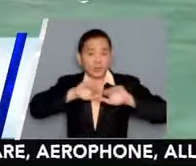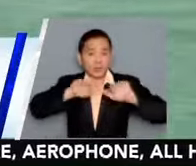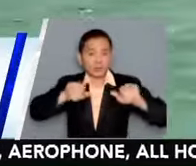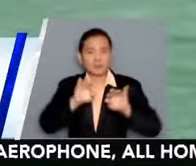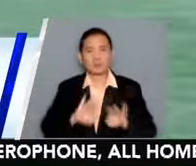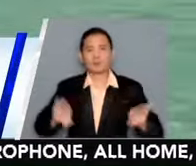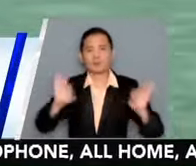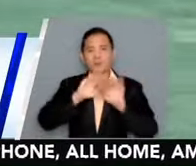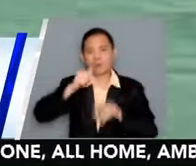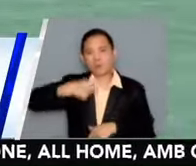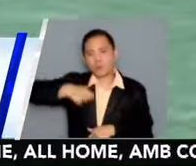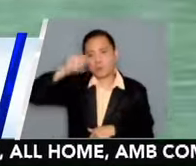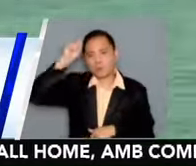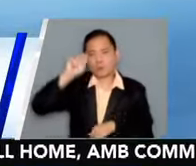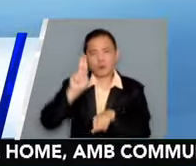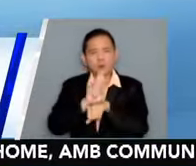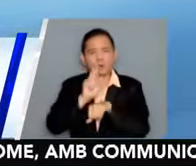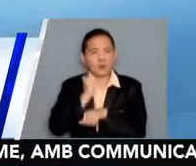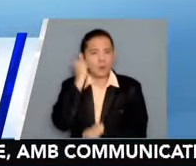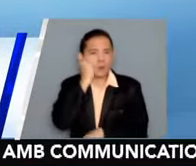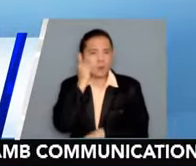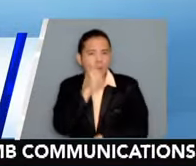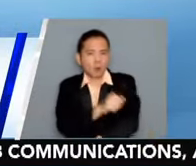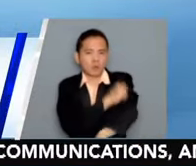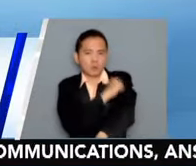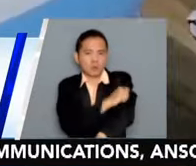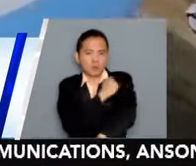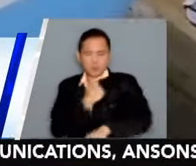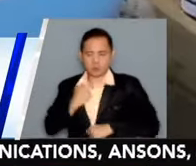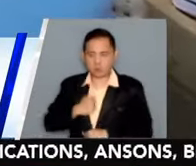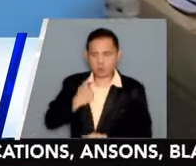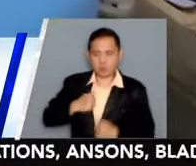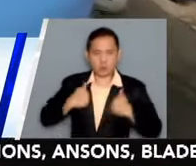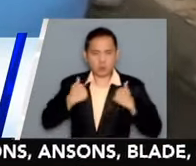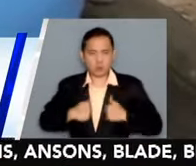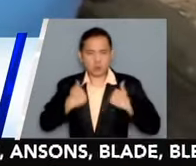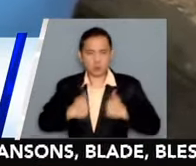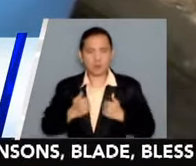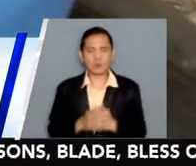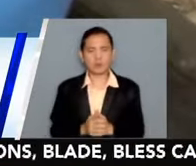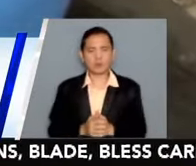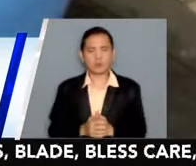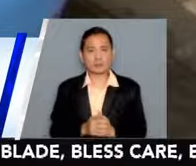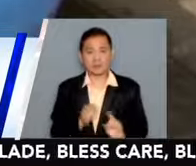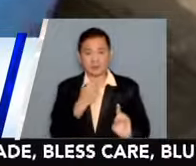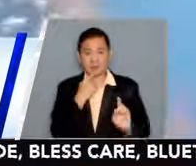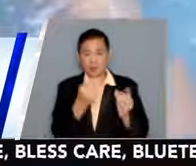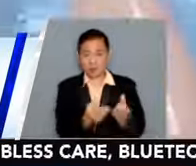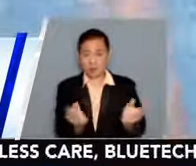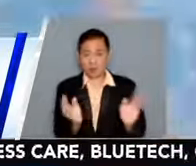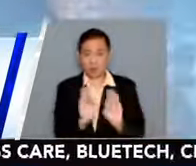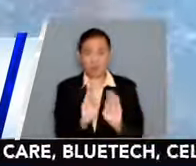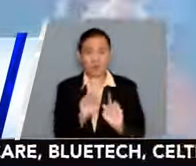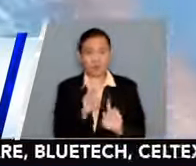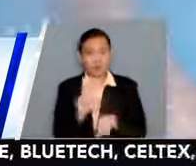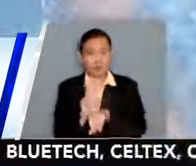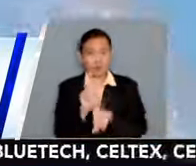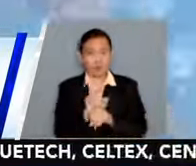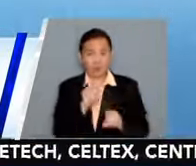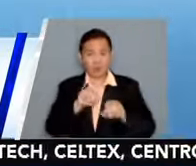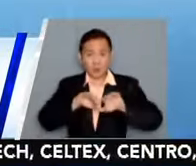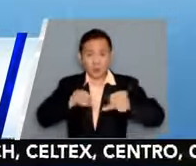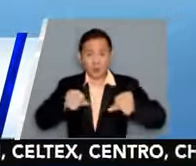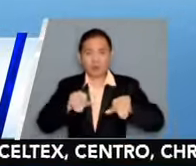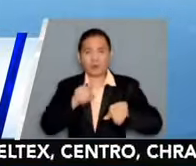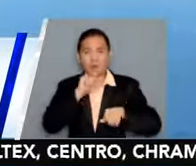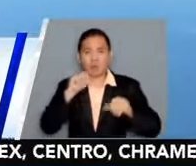magsabon. Sa mga inflatable pool naman, sabi ng mga eksperto, iwasan ang pagsasama-sama ng magkakaibang pamilya para maiwasan ang pagkalat